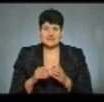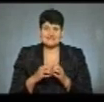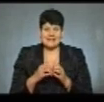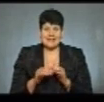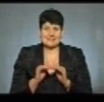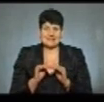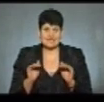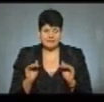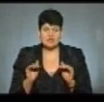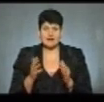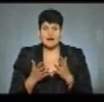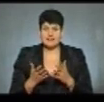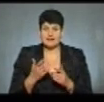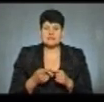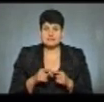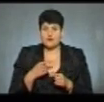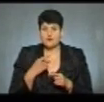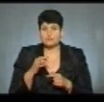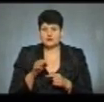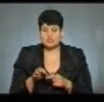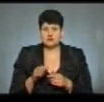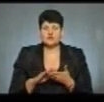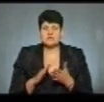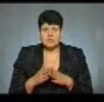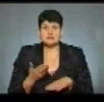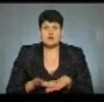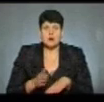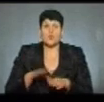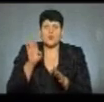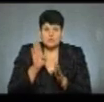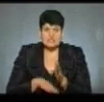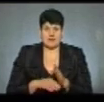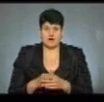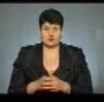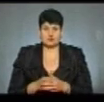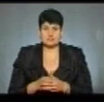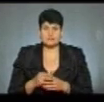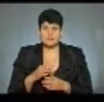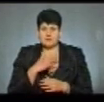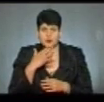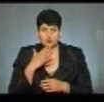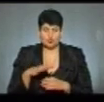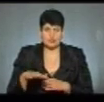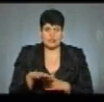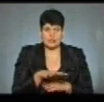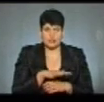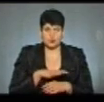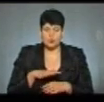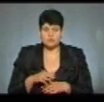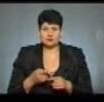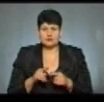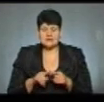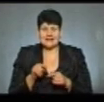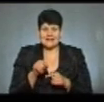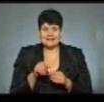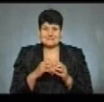рівень, але тим не менше це говорить про те, що ситуація ускладнюється на надзвичайно багатьох територіях, тому що цей